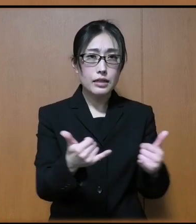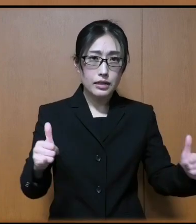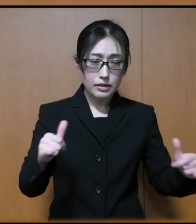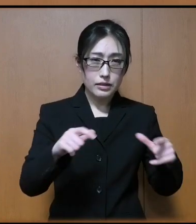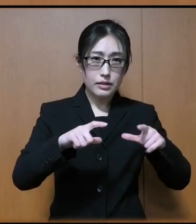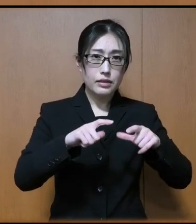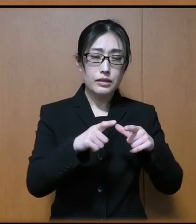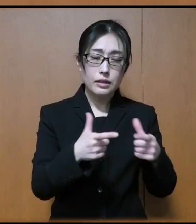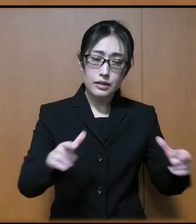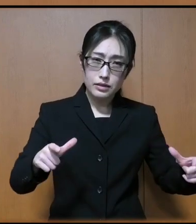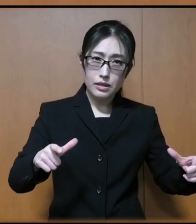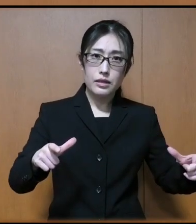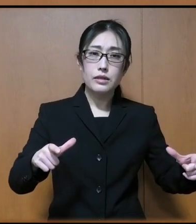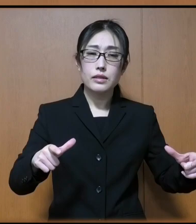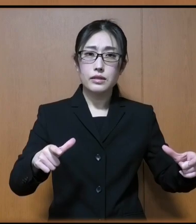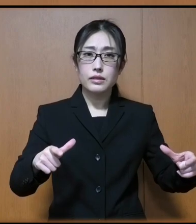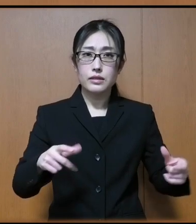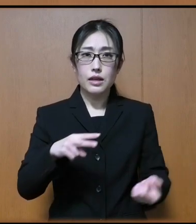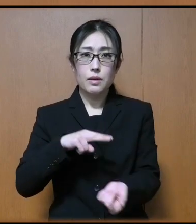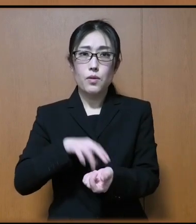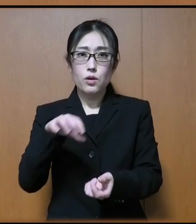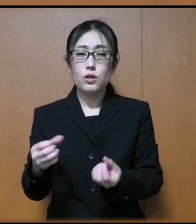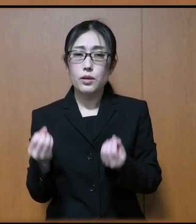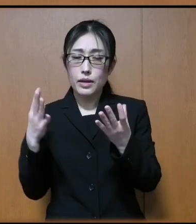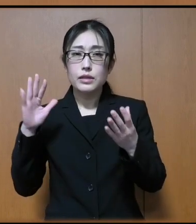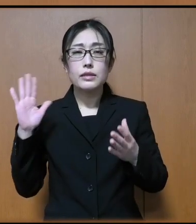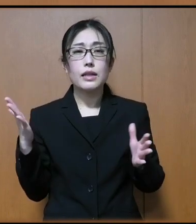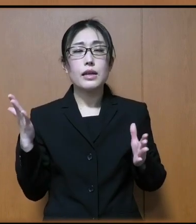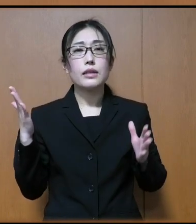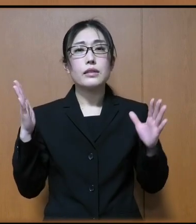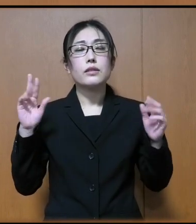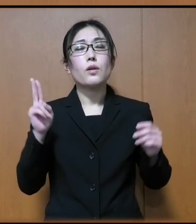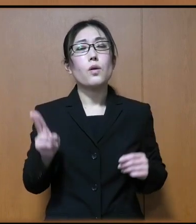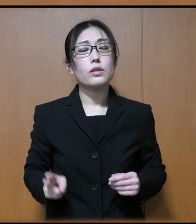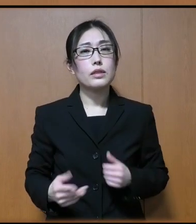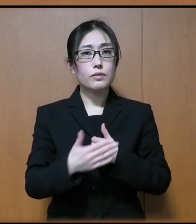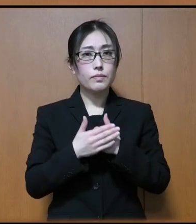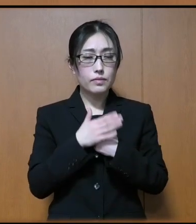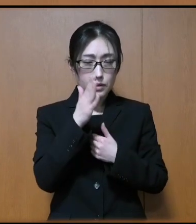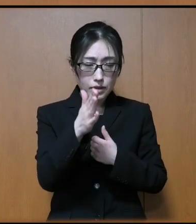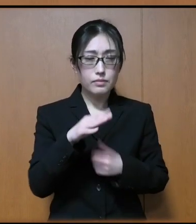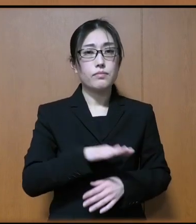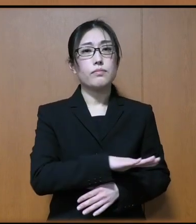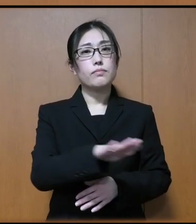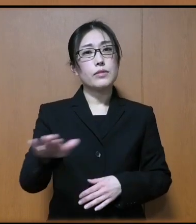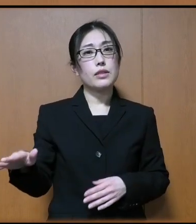招くことのないようご協力をぜひお願いいたします。市民の皆さんが健康